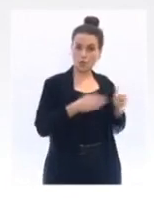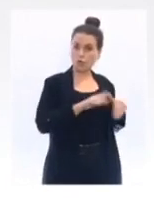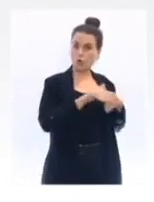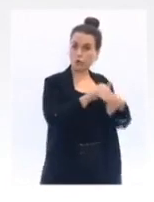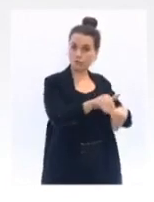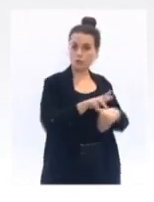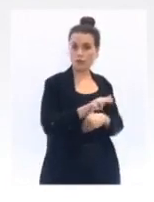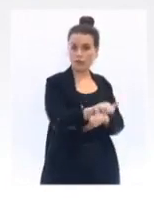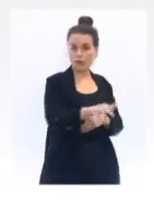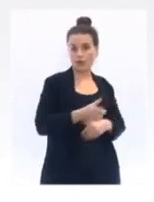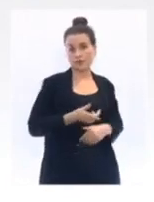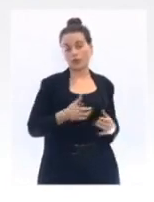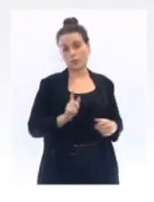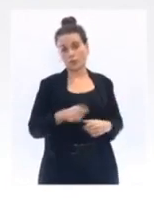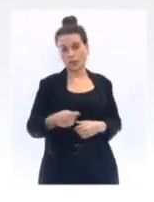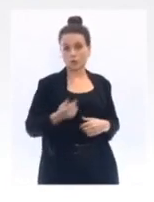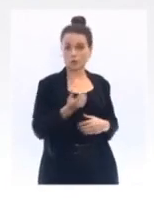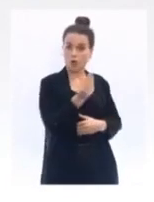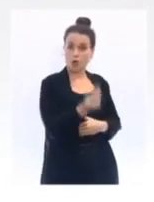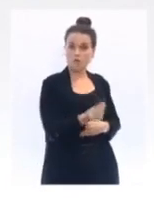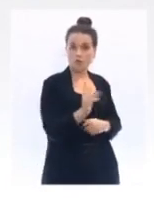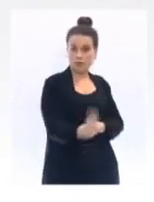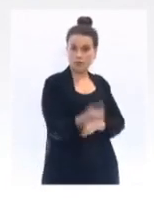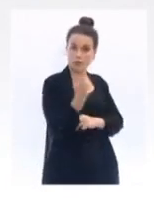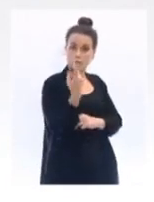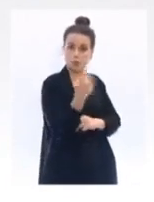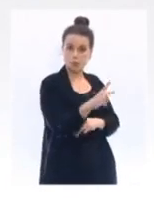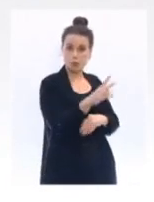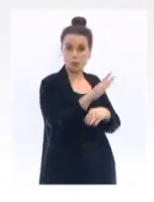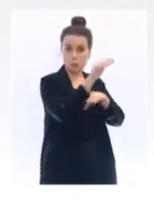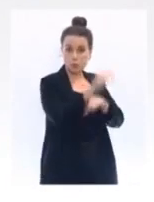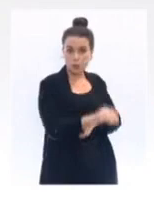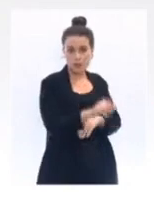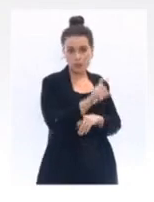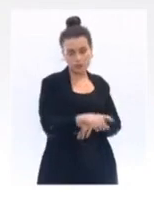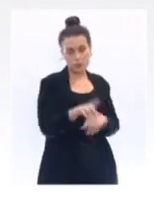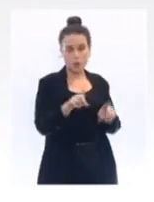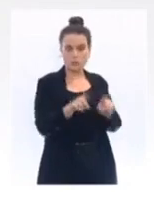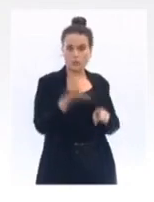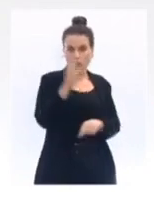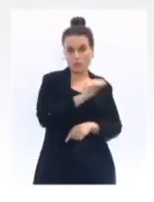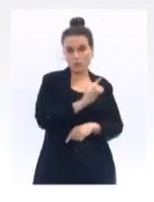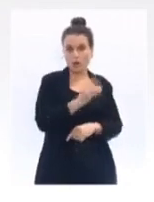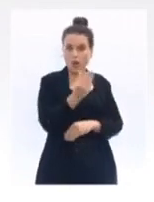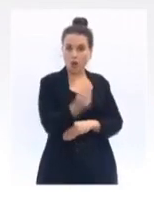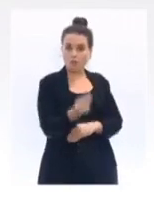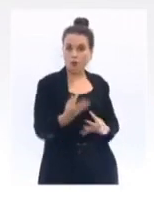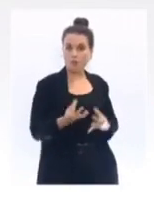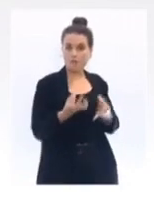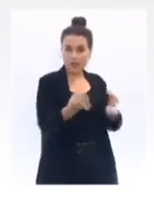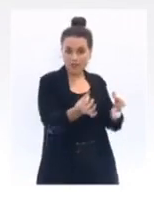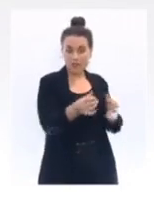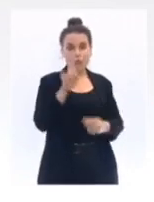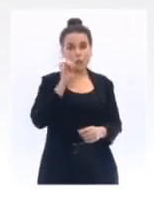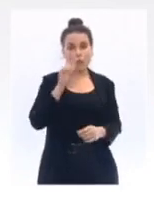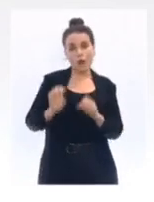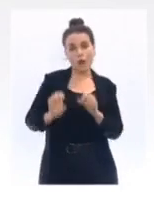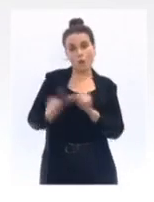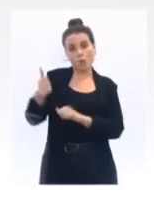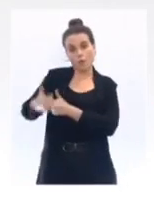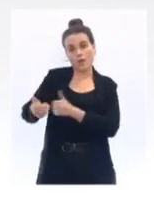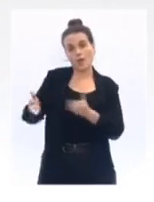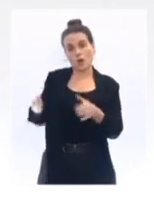fragiles, puisque nous l'avons vu lors du premier confinement, malgré l'engagement de nos professeurs dans l'enseignement à distance, nous savons que la fermeture des